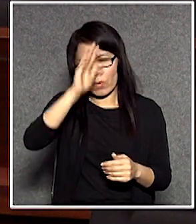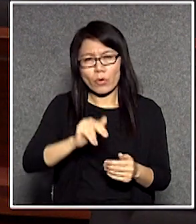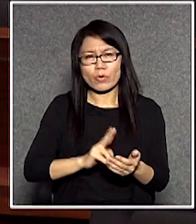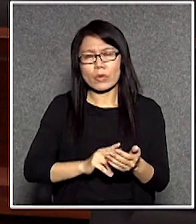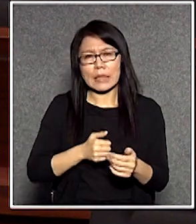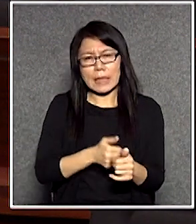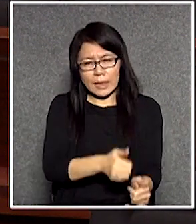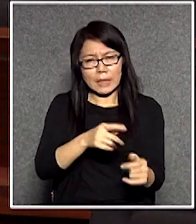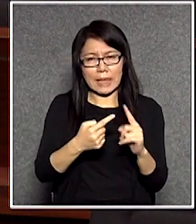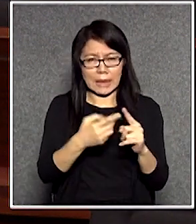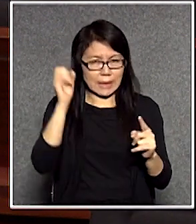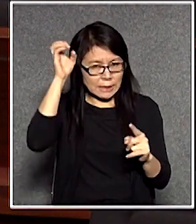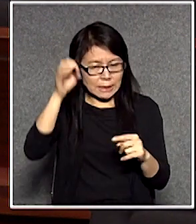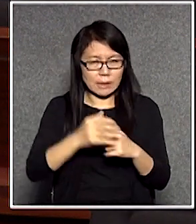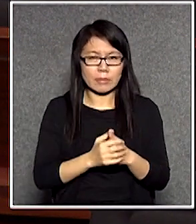應民意。